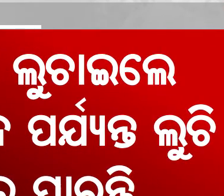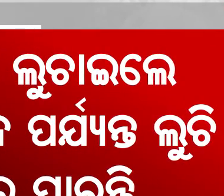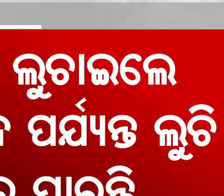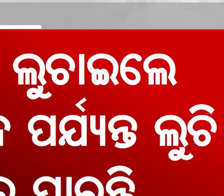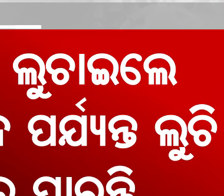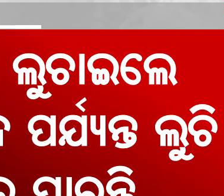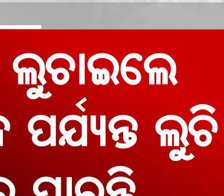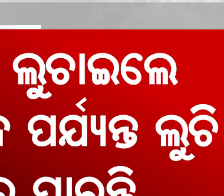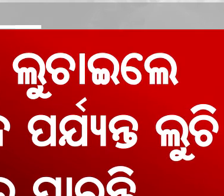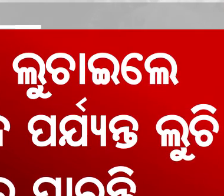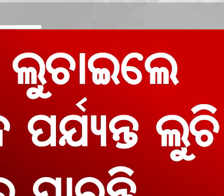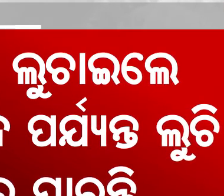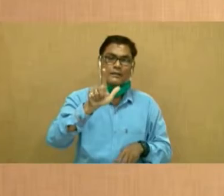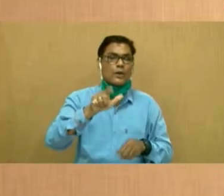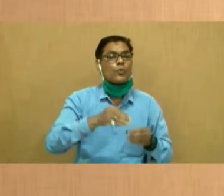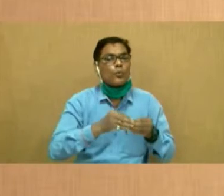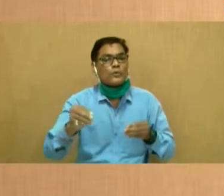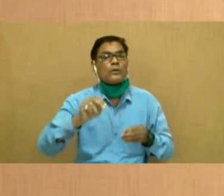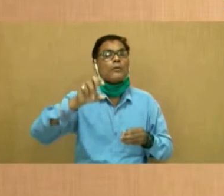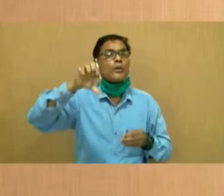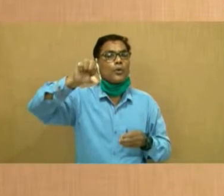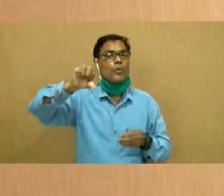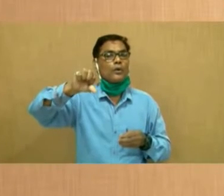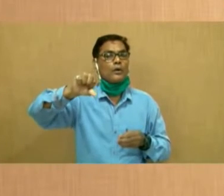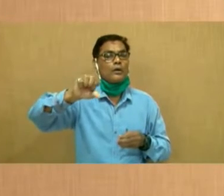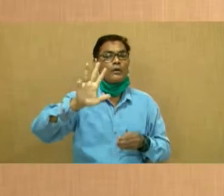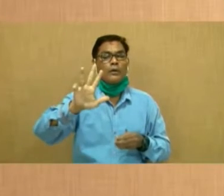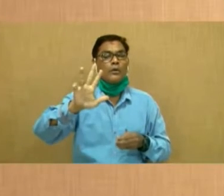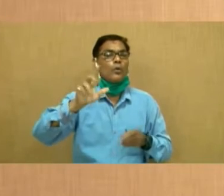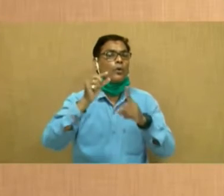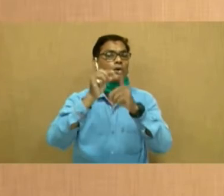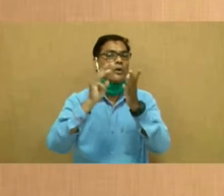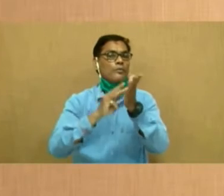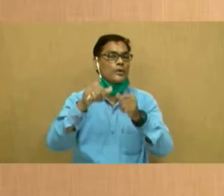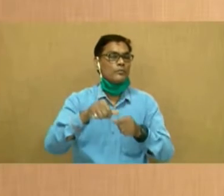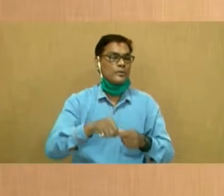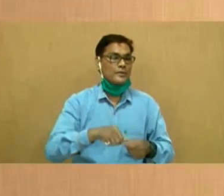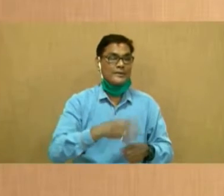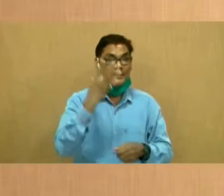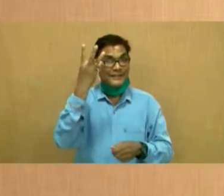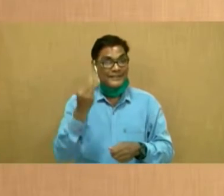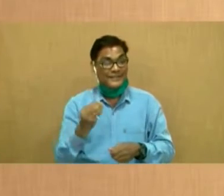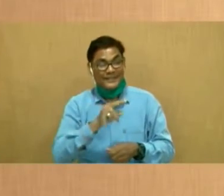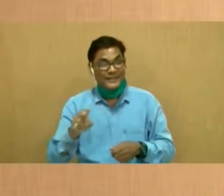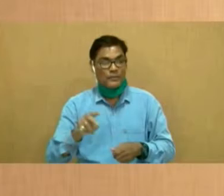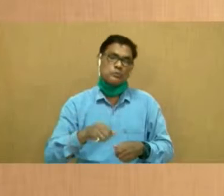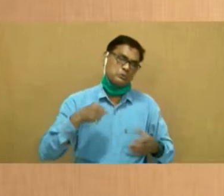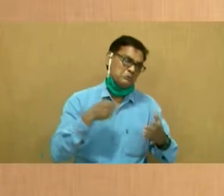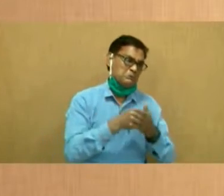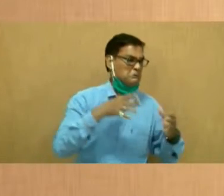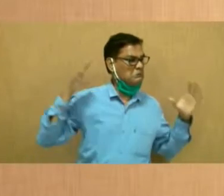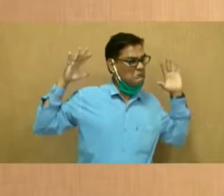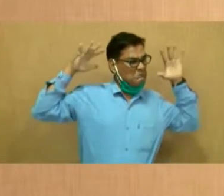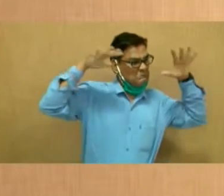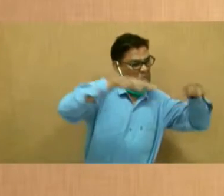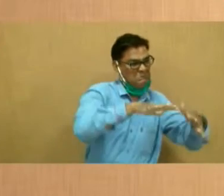ଚିରଦିନ ପର୍ଯ୍ୟନ୍ତ ଲୁଚି ଯାଇପାରନ୍ତି ବୋଲି ବାଗ୍‌ଚି କହିଛନ୍ତି। ତେଣୁ ସରକାରଙ୍କ ନିର୍ଦ୍ଦେଶ ଏବଂ ପରାମର୍ଶକୁ ମାନିବାକୁ